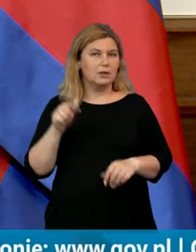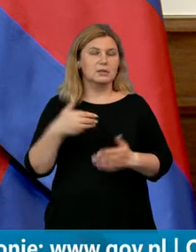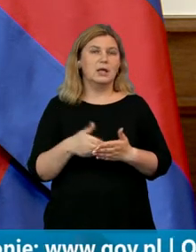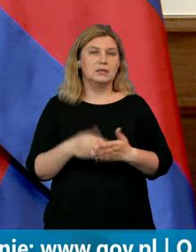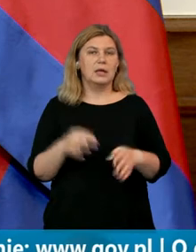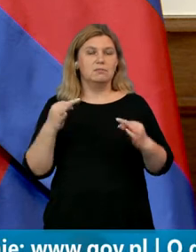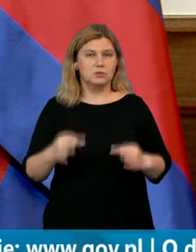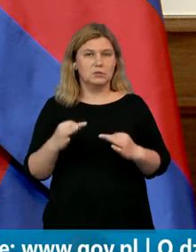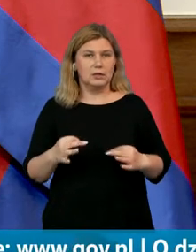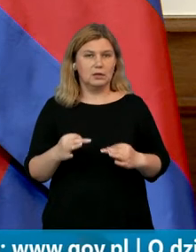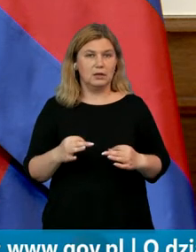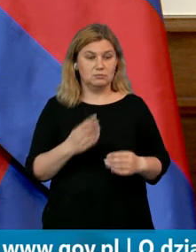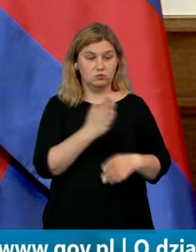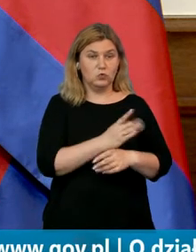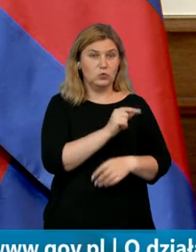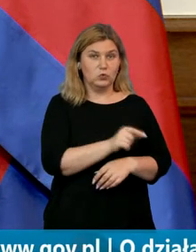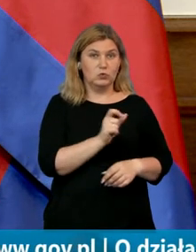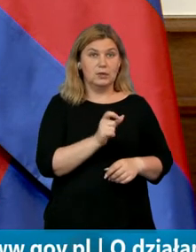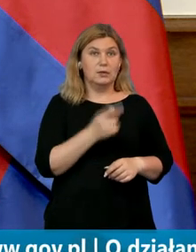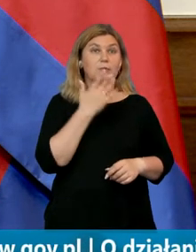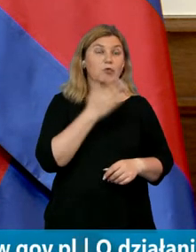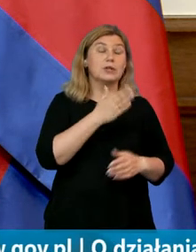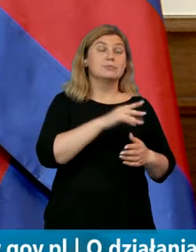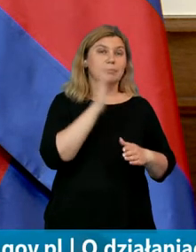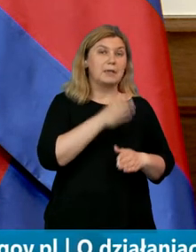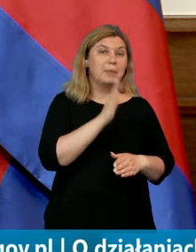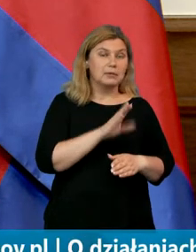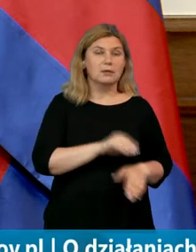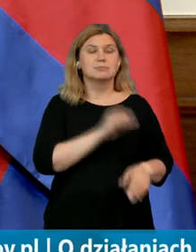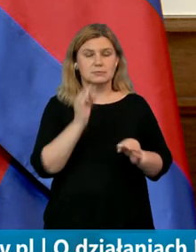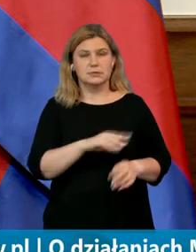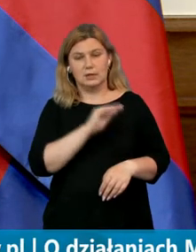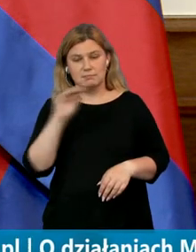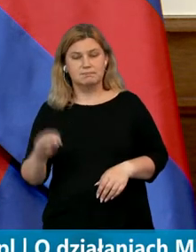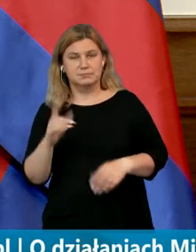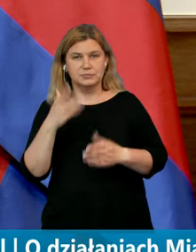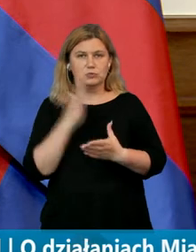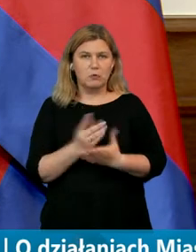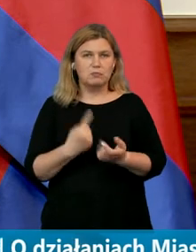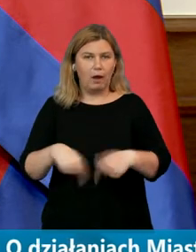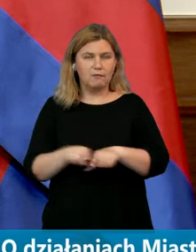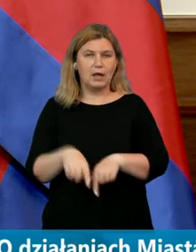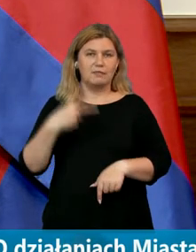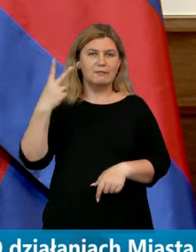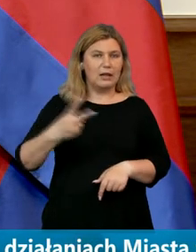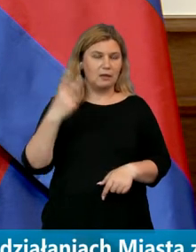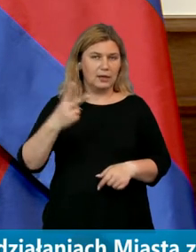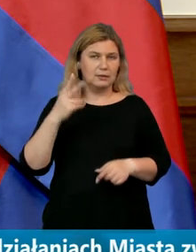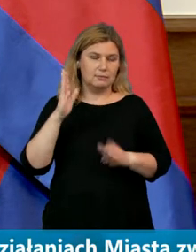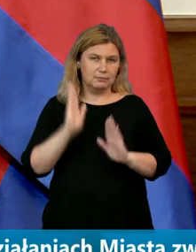przechodzimy już od słów do czynów i w ciągu najbliższych 2 lat mam nadzieję, że uda się uzyskać tam naprawdę